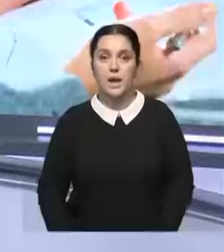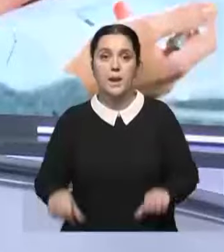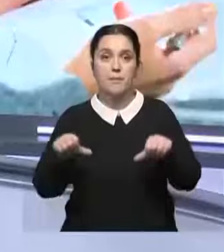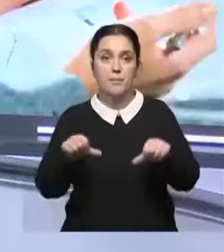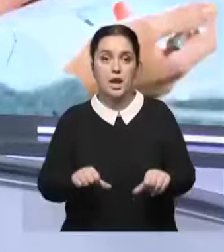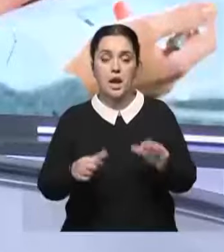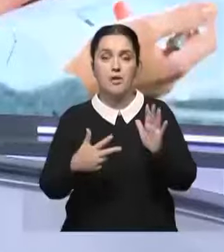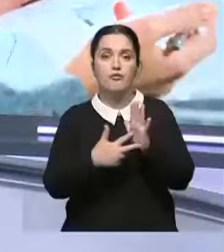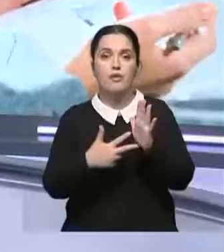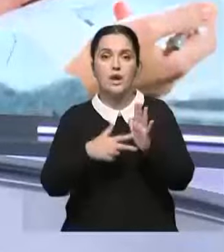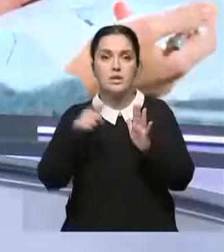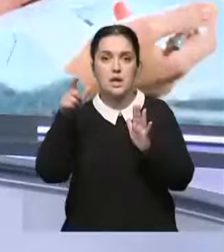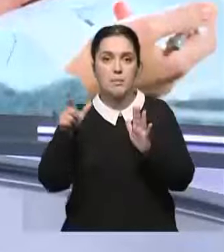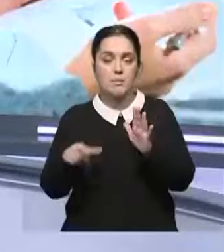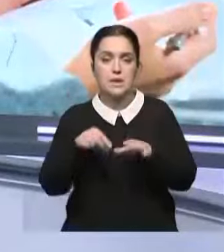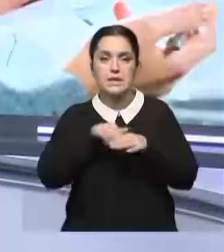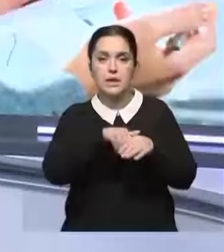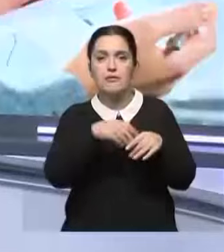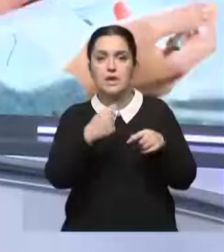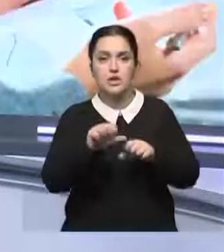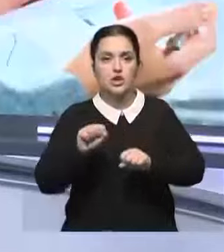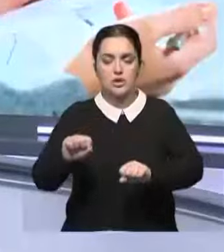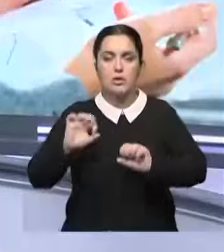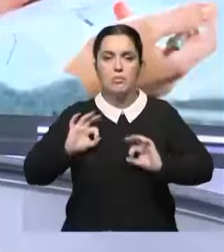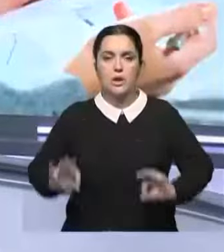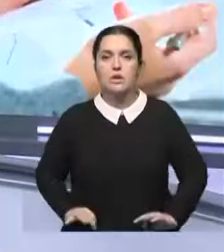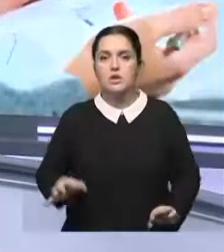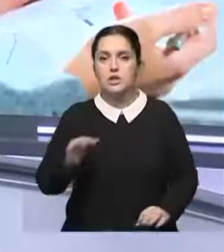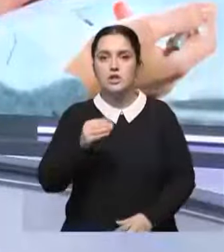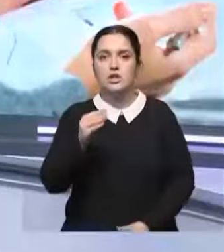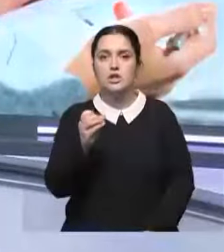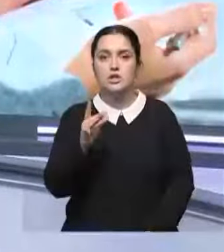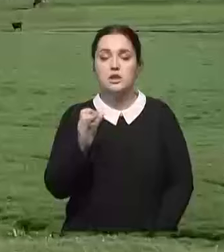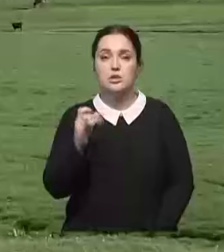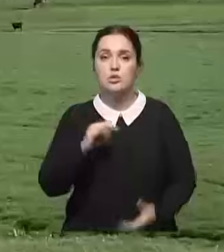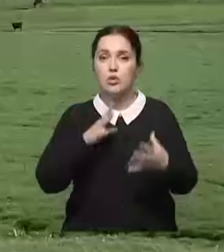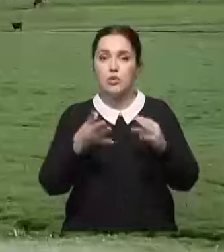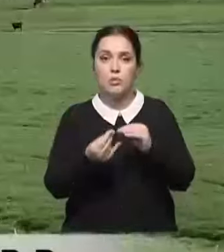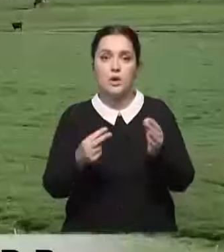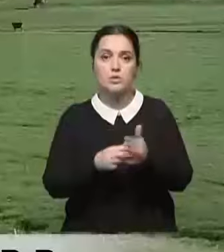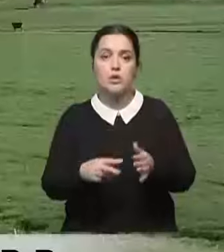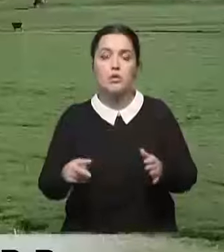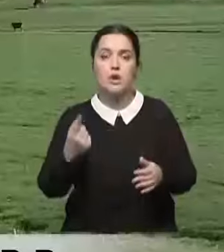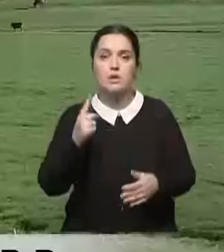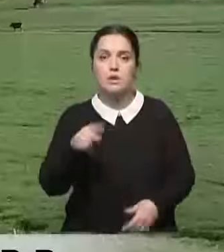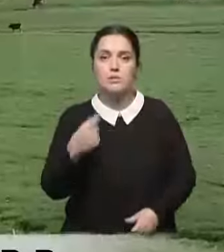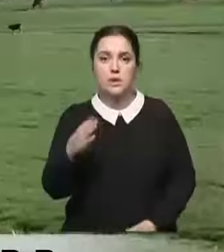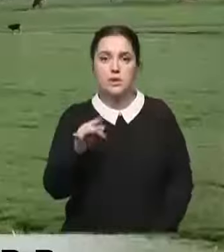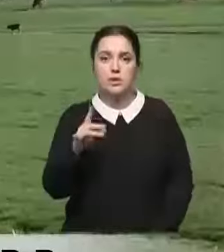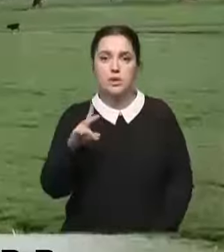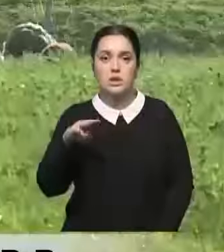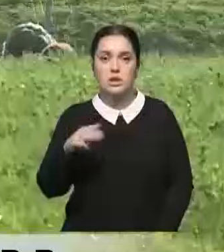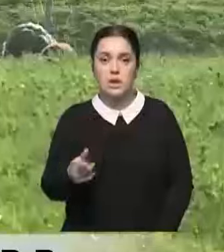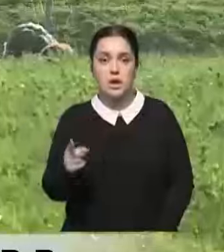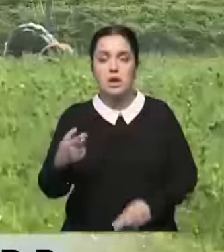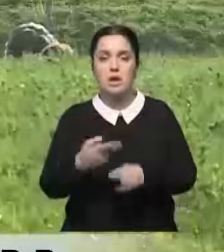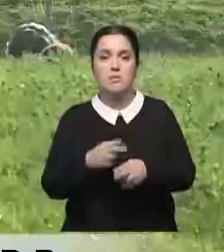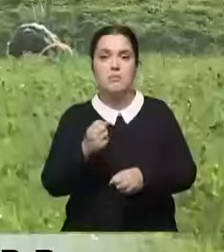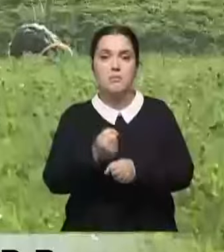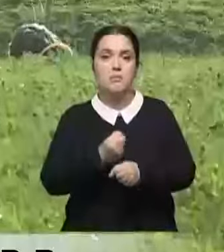Права 8 инвесторов защитили прокуроры области ЖТСУ. Общая сумма проектов превышает 1,5 триллиона тенге.